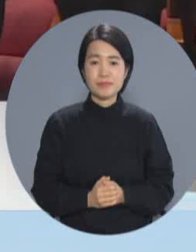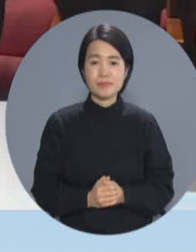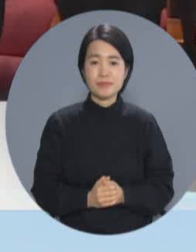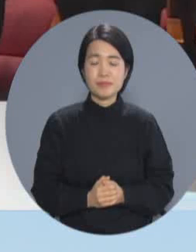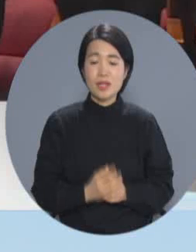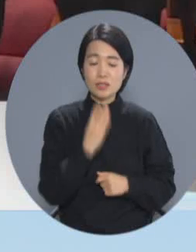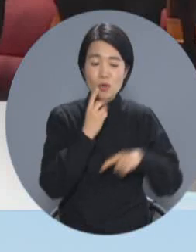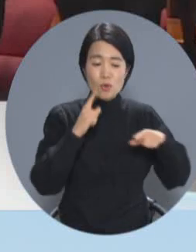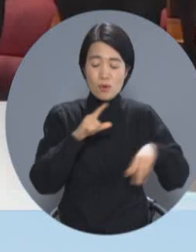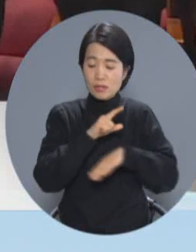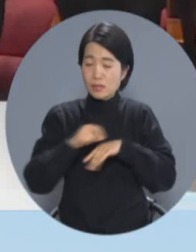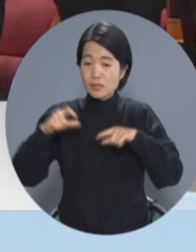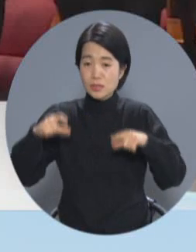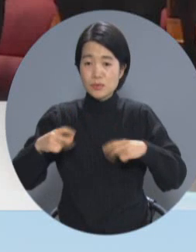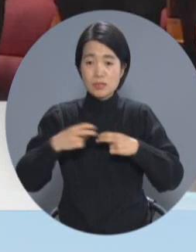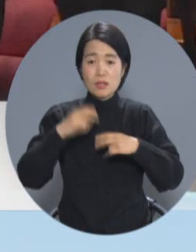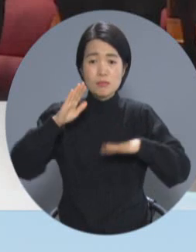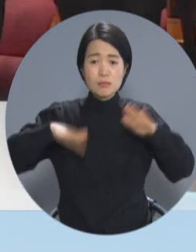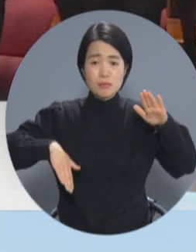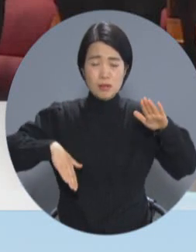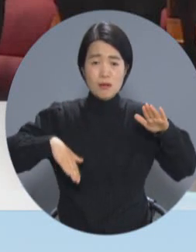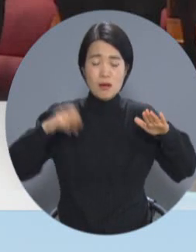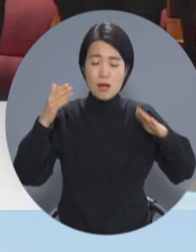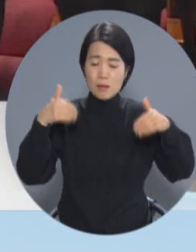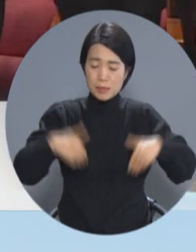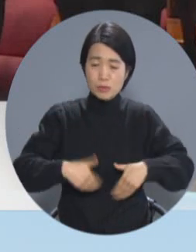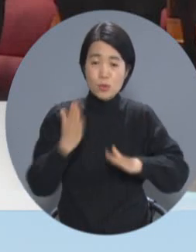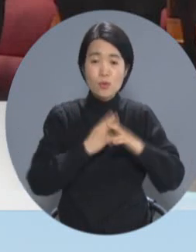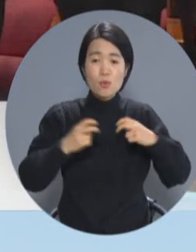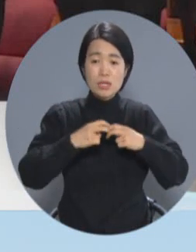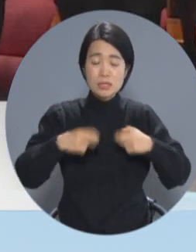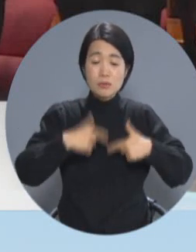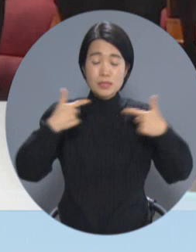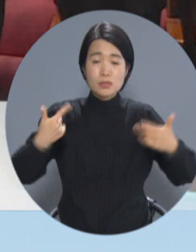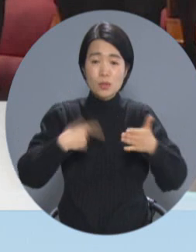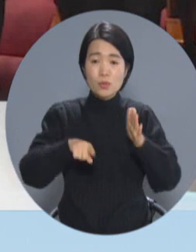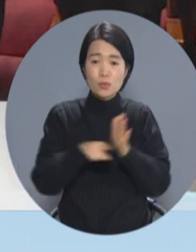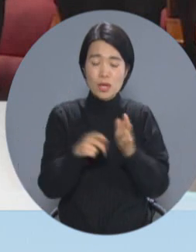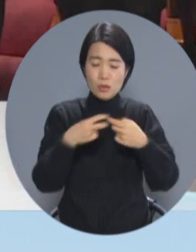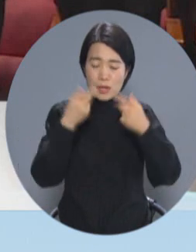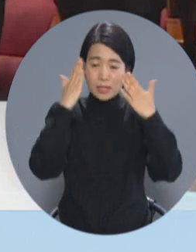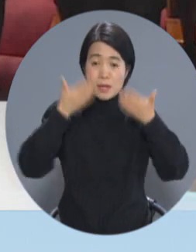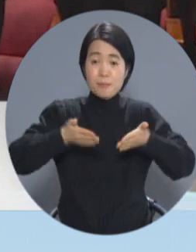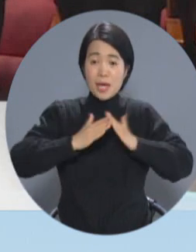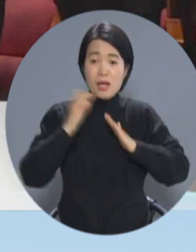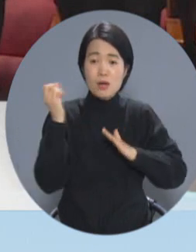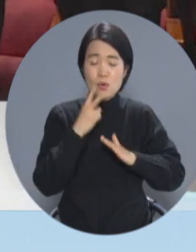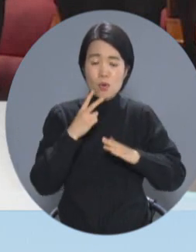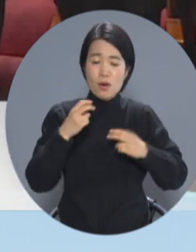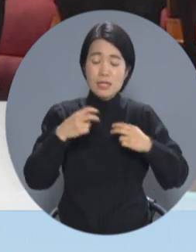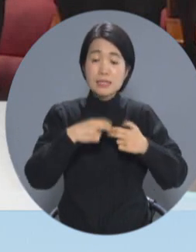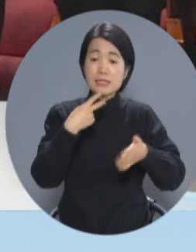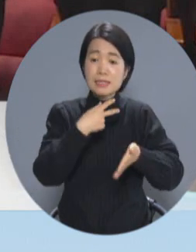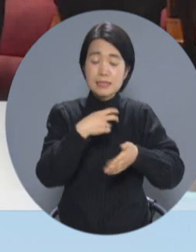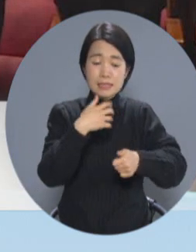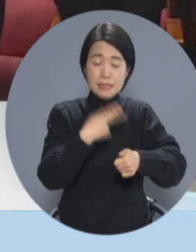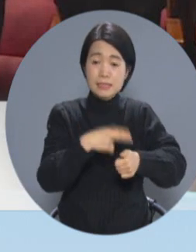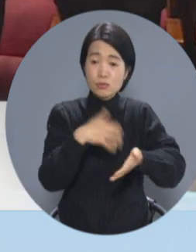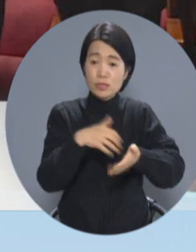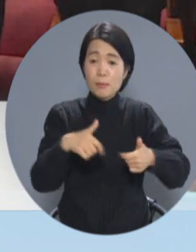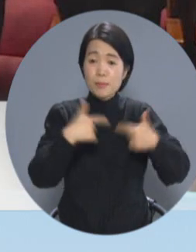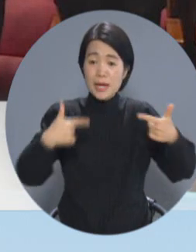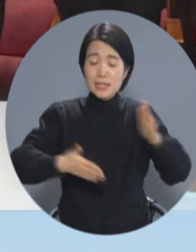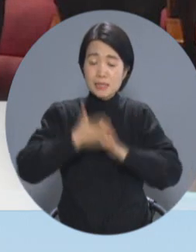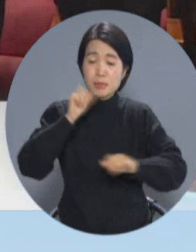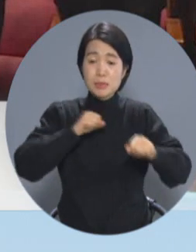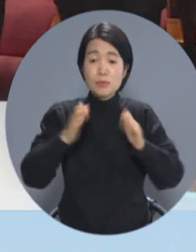수도권 비수도권의 의료 격차와 필수 공공의료 확정을 위해 의과대학을 신설하고 의대 정원을 확대해야 한다는